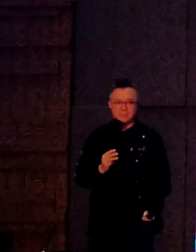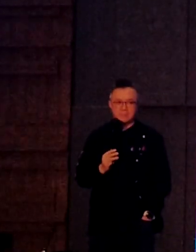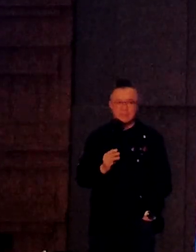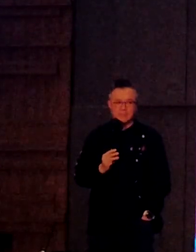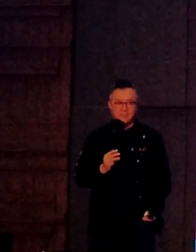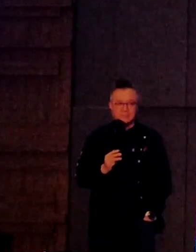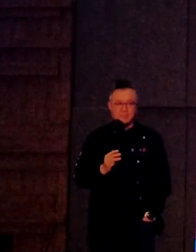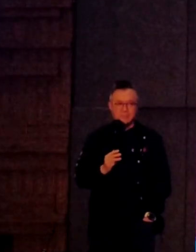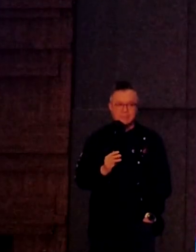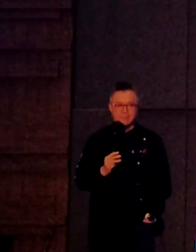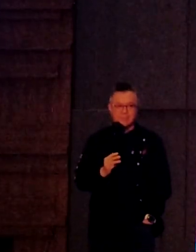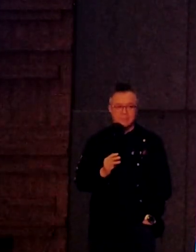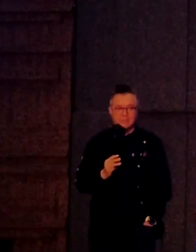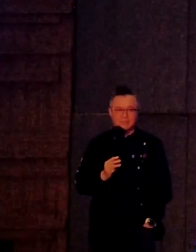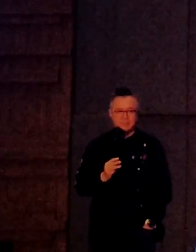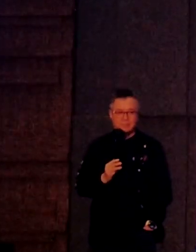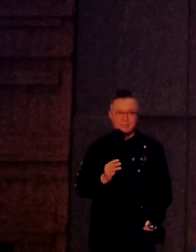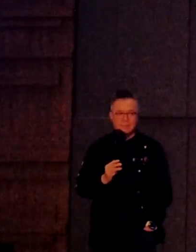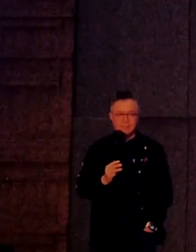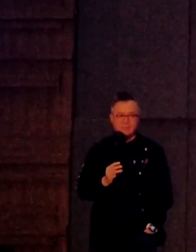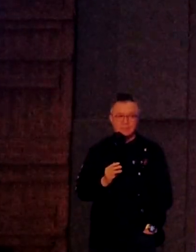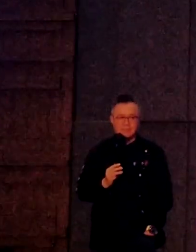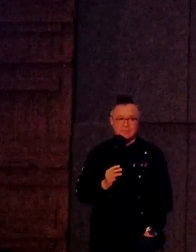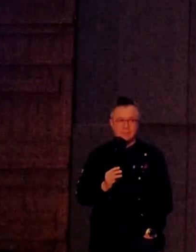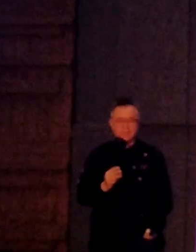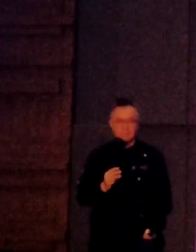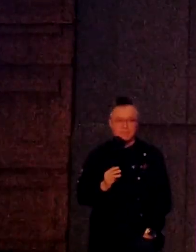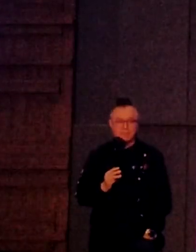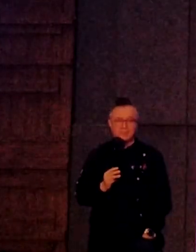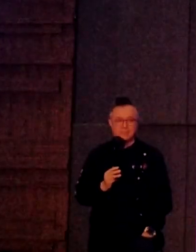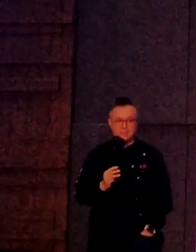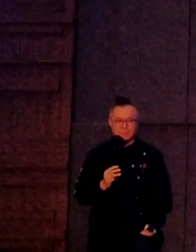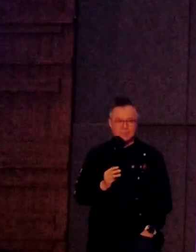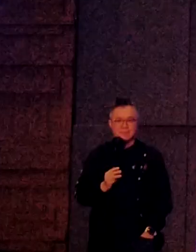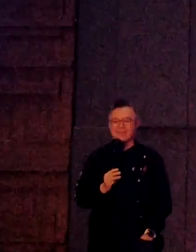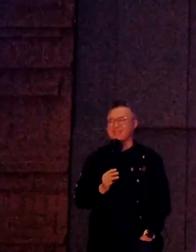lagi Tidur Tidur siang